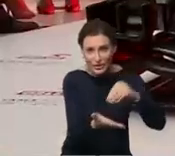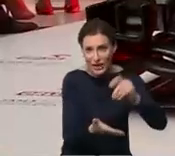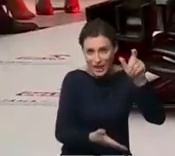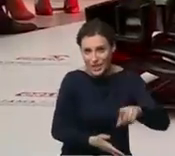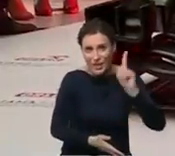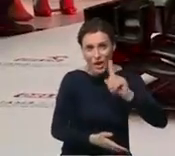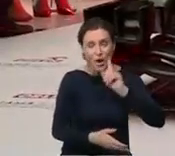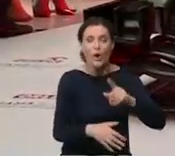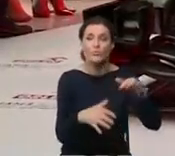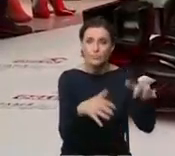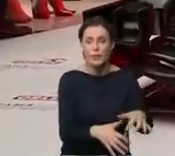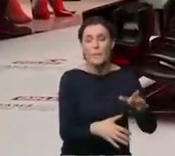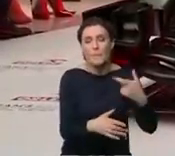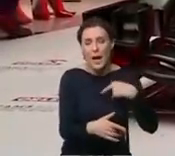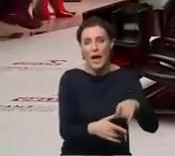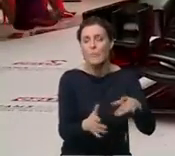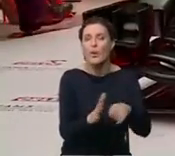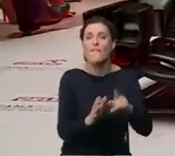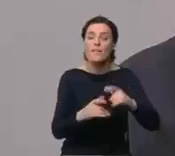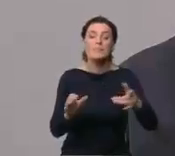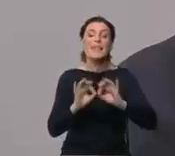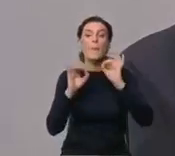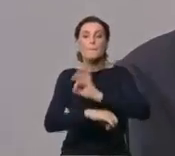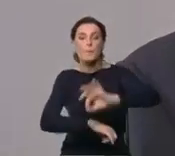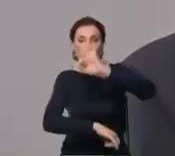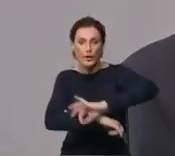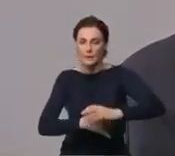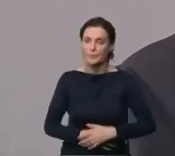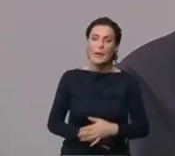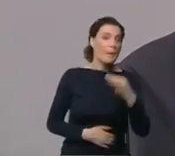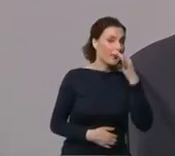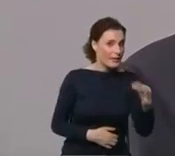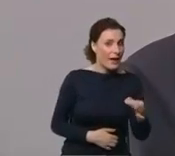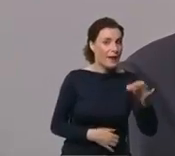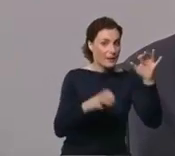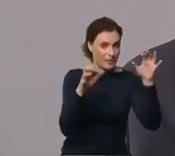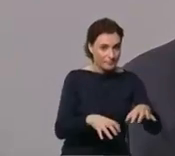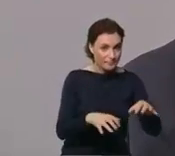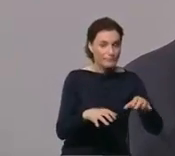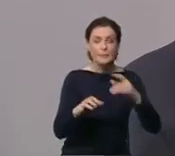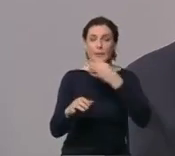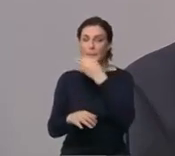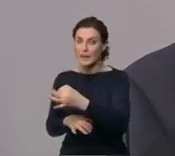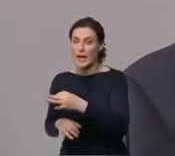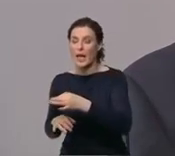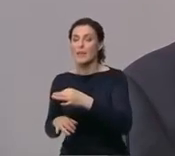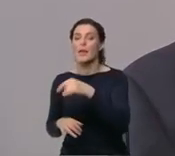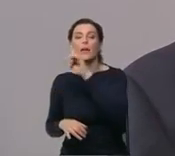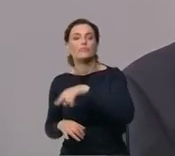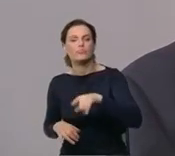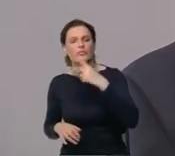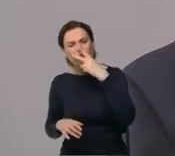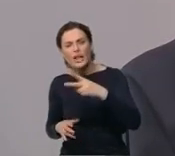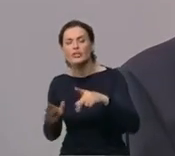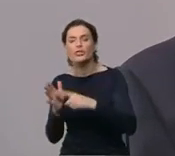bo to zapina się w taki nasz cały projekt. No. Robert, nie da się ukryć, że Formuła 1 to sport, który po prostu potrzebuje pieniędzy. Często też widzi